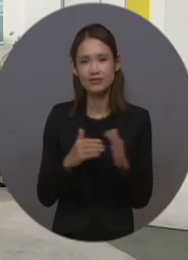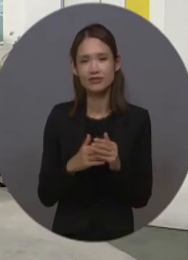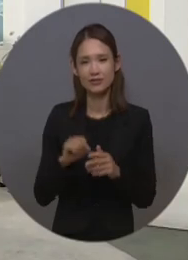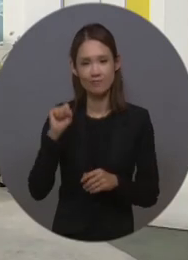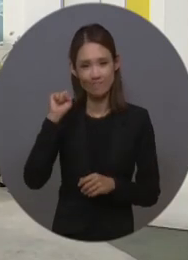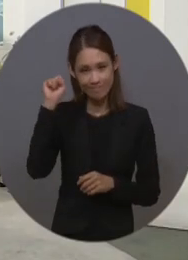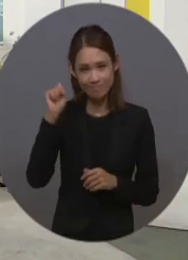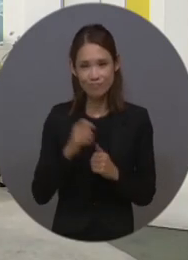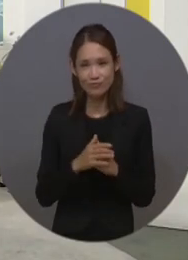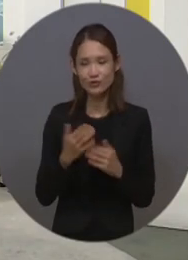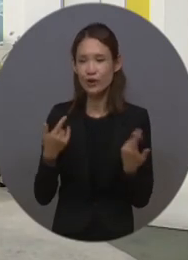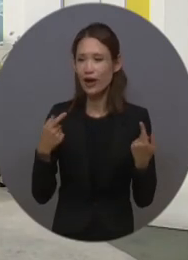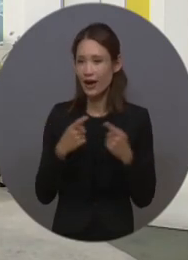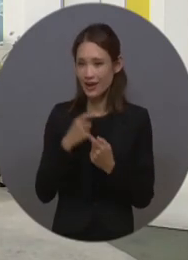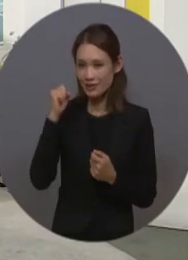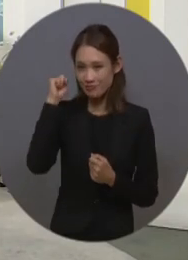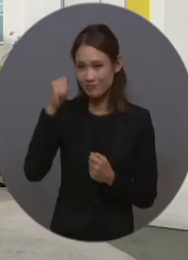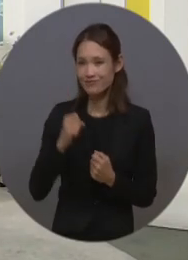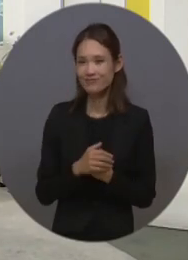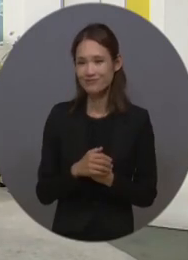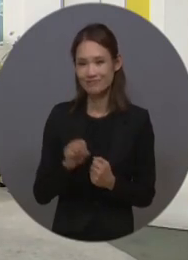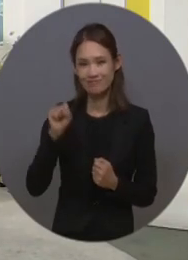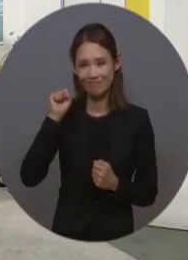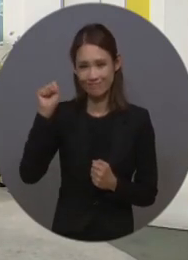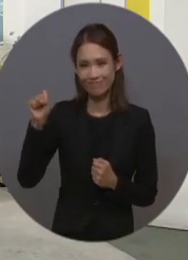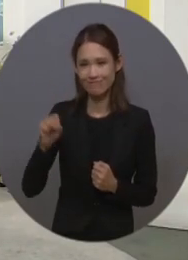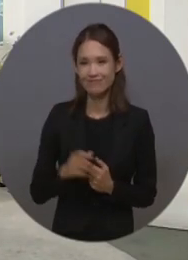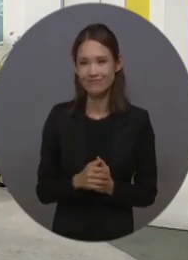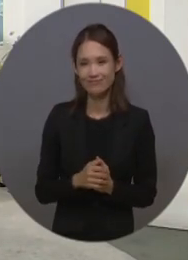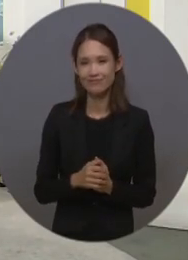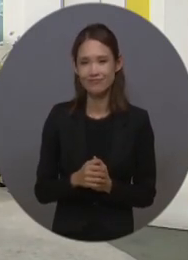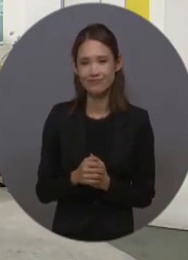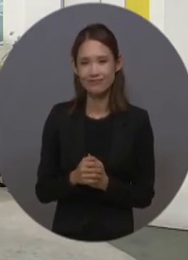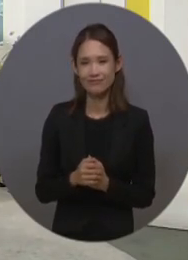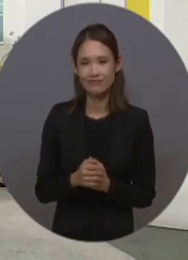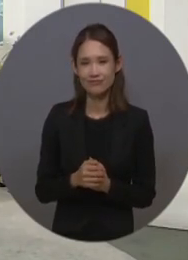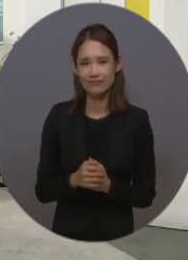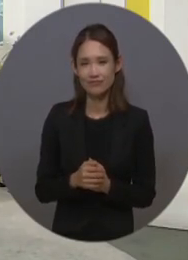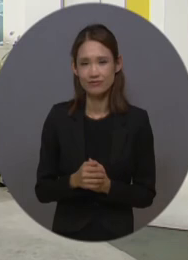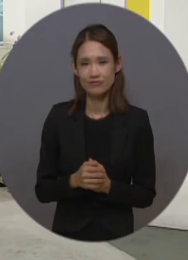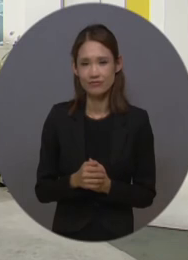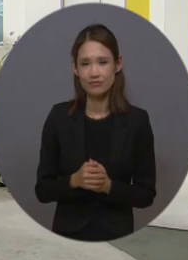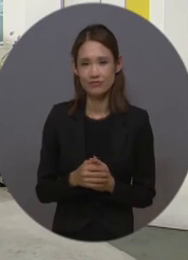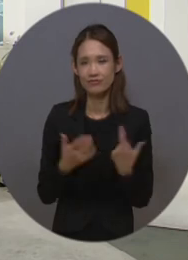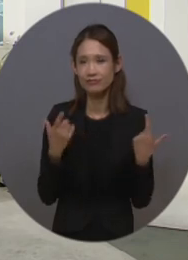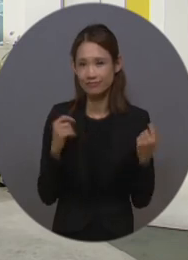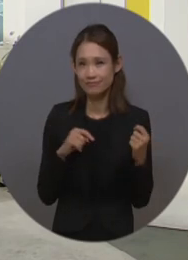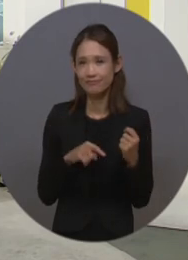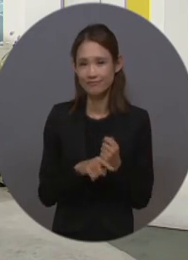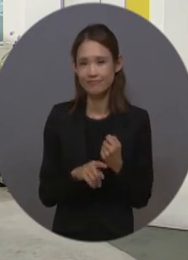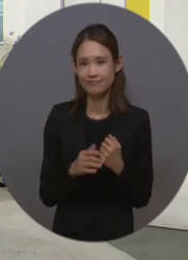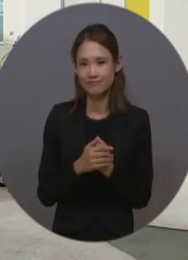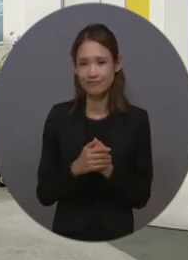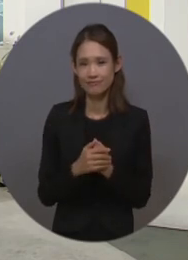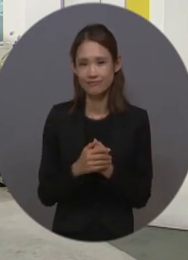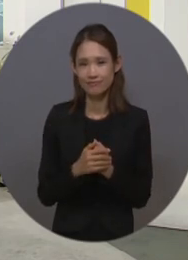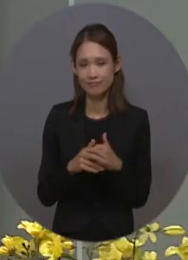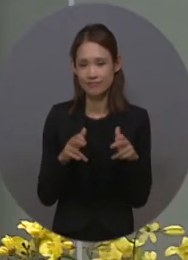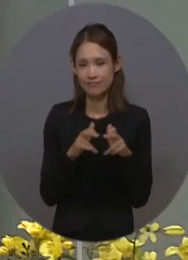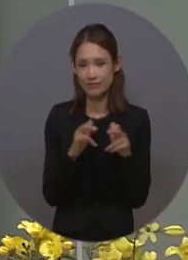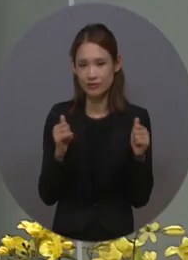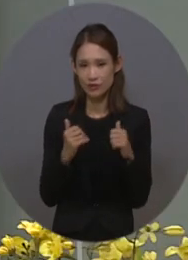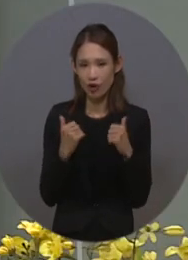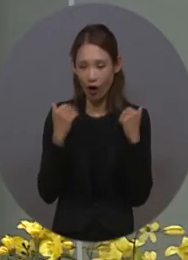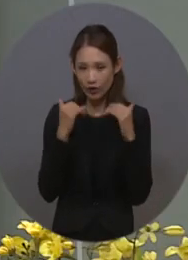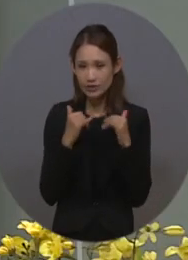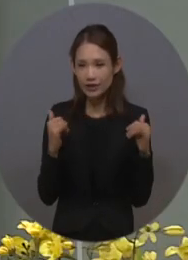파이팅 하시고요. 저희들도 함께 파이팅 하겠습니다. 네, 파이팅 하겠습니다. 네, 네. 아, 그래서 그런 의미에서 또 우리